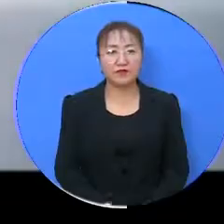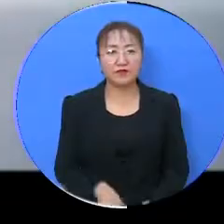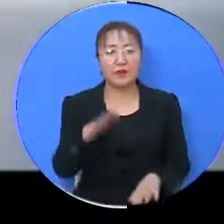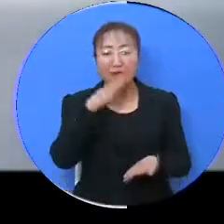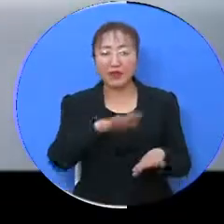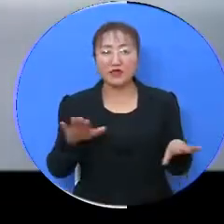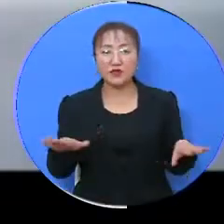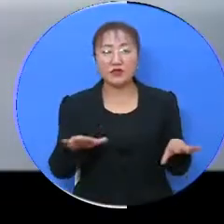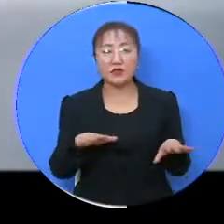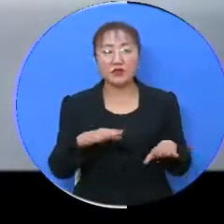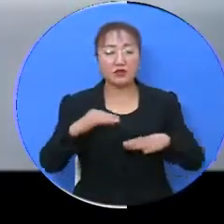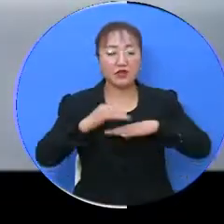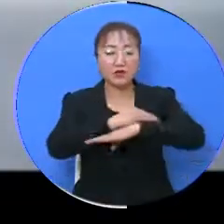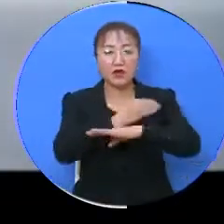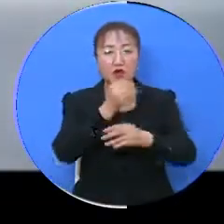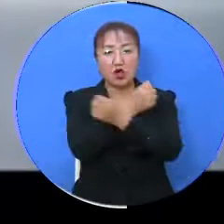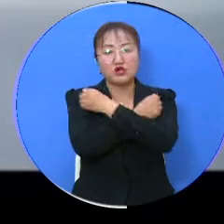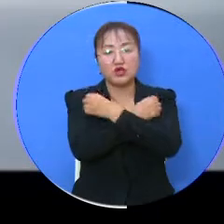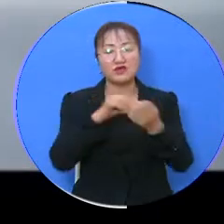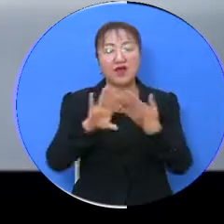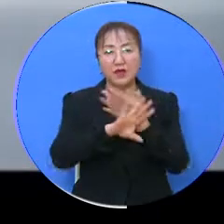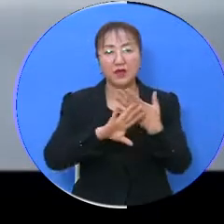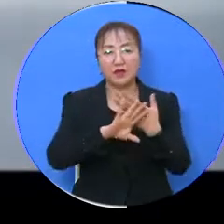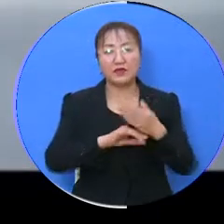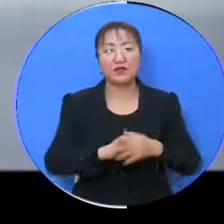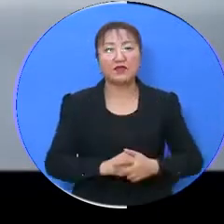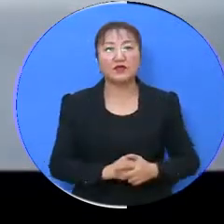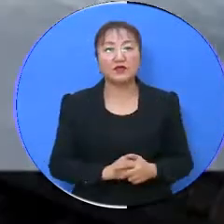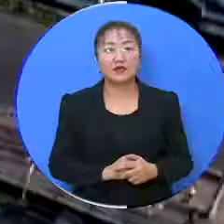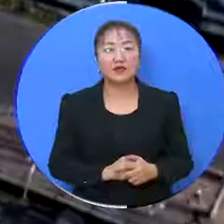Магнастын хүүхдийг тангийн хос өртсөн сэргийлэх.